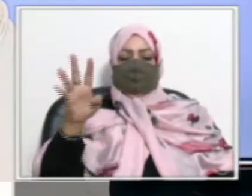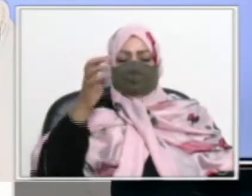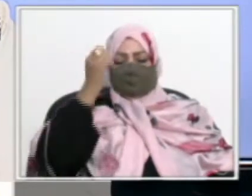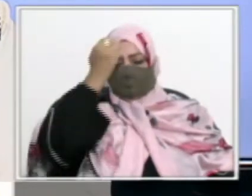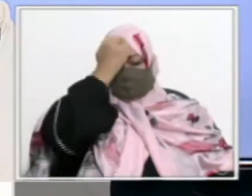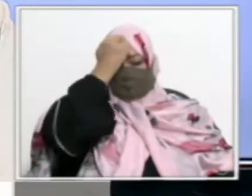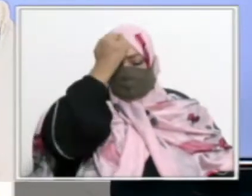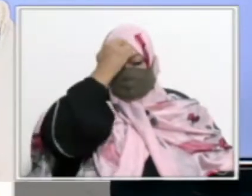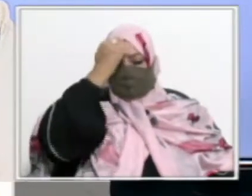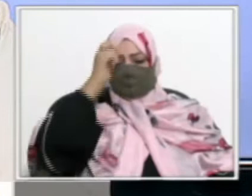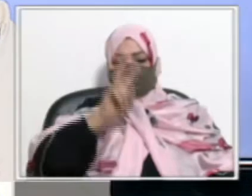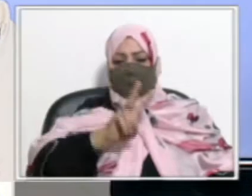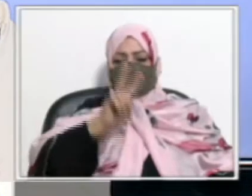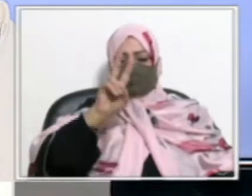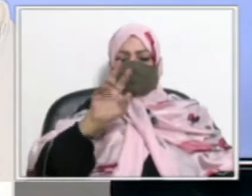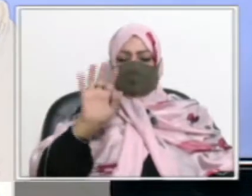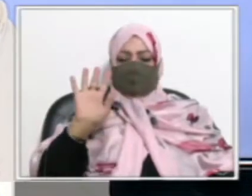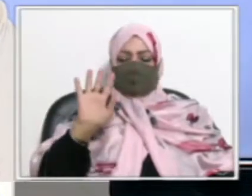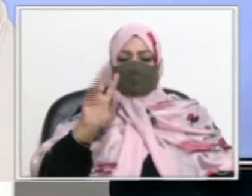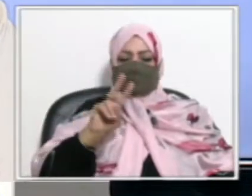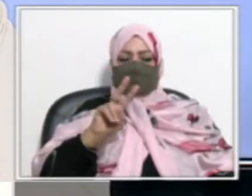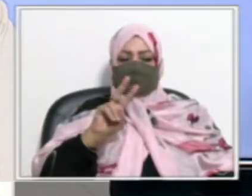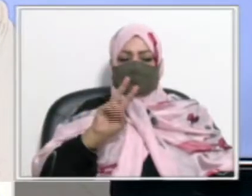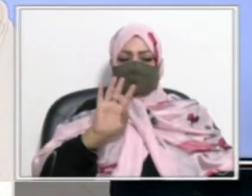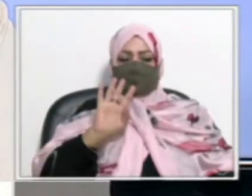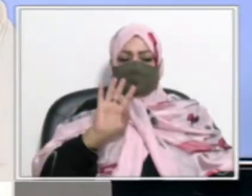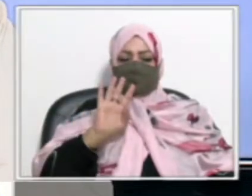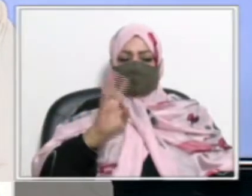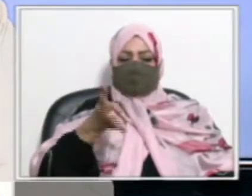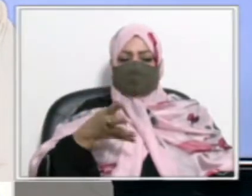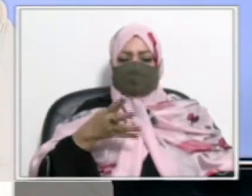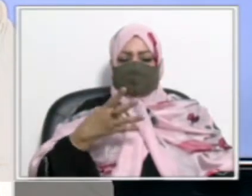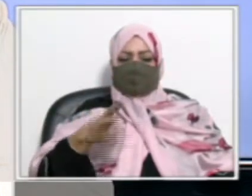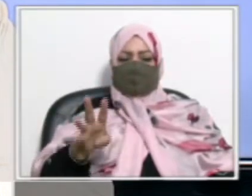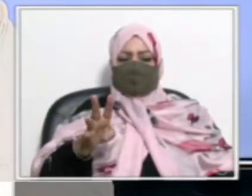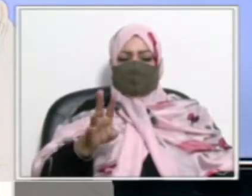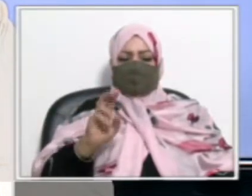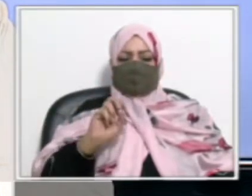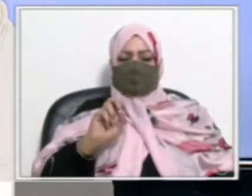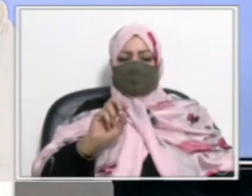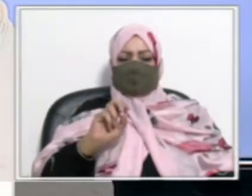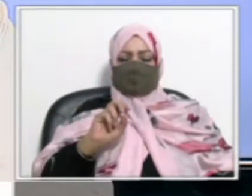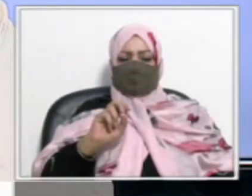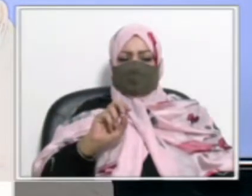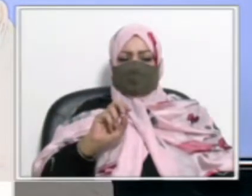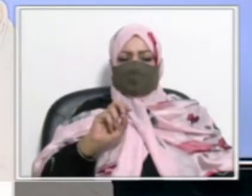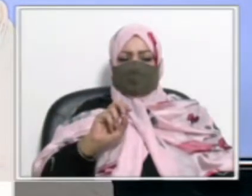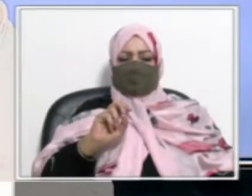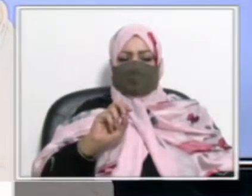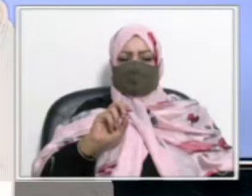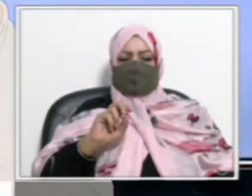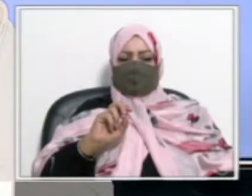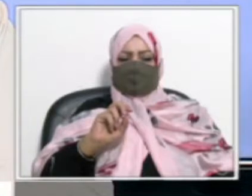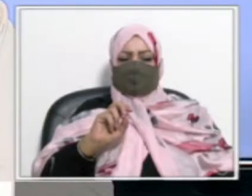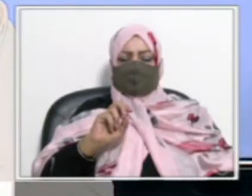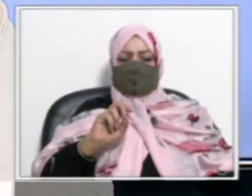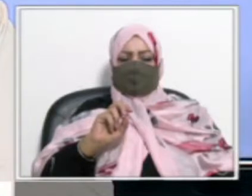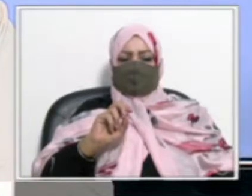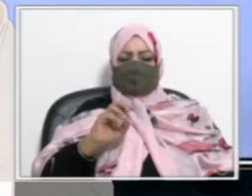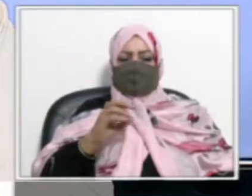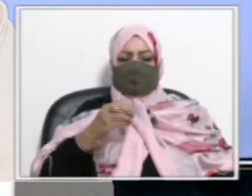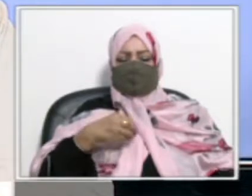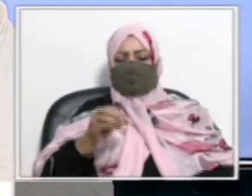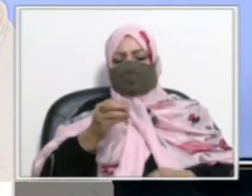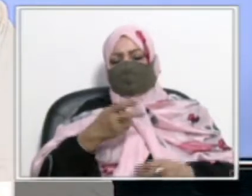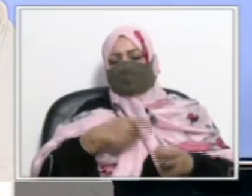هذا بيع عمله دولار والا مجرد اعطيته شيك واعطاه لك نقدا في يدك عمله محليه؟ لا ما انا